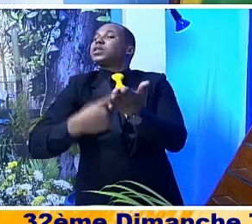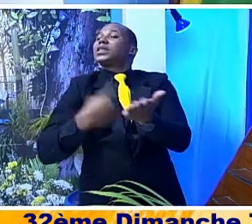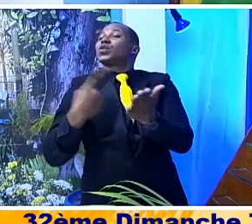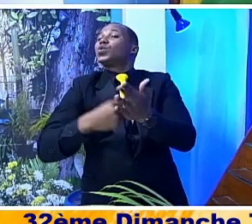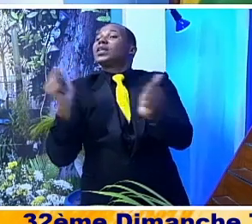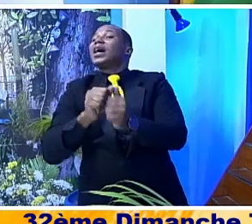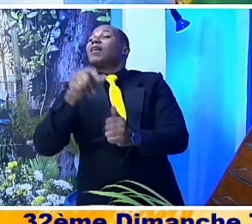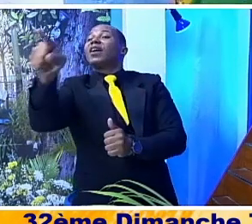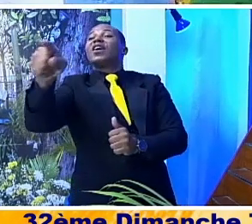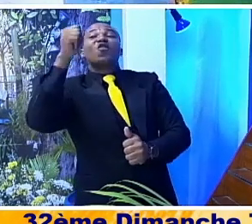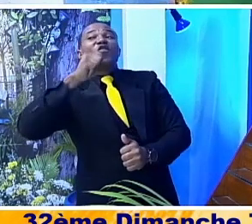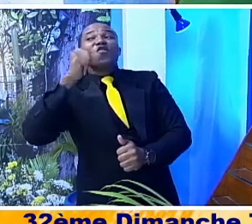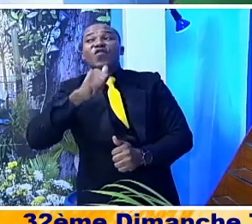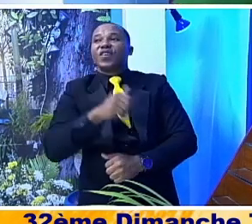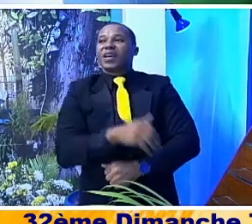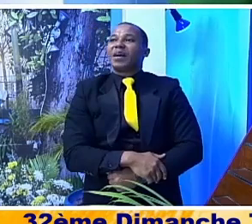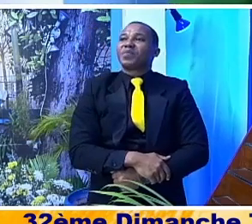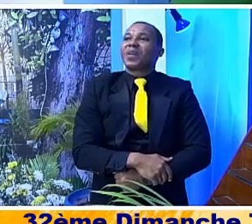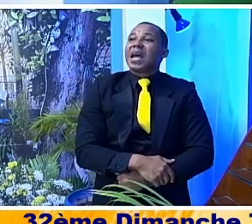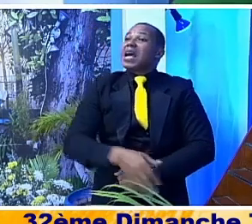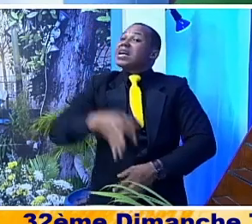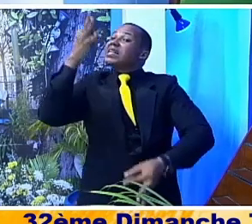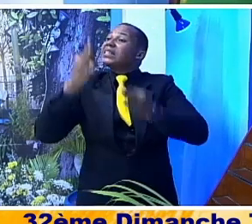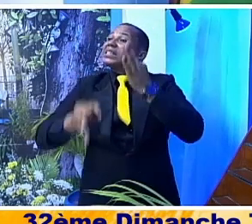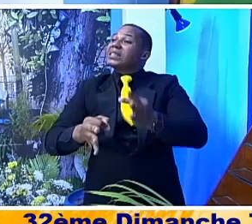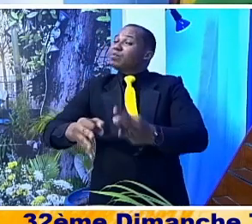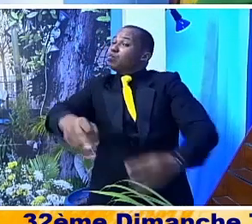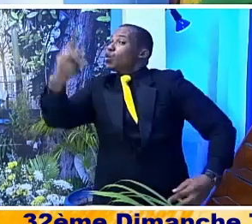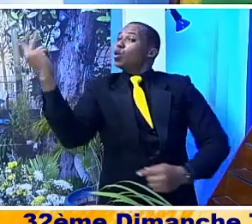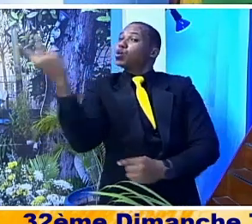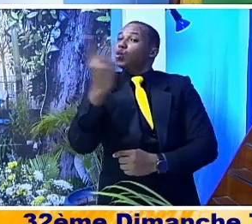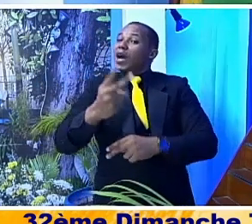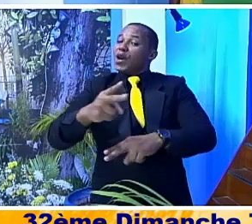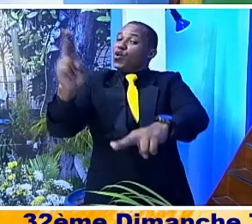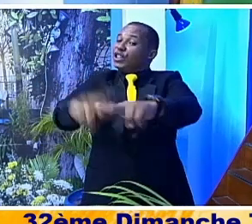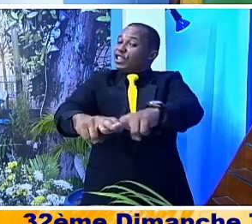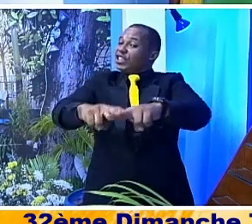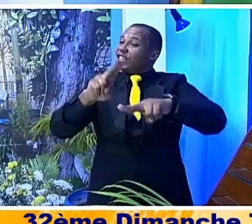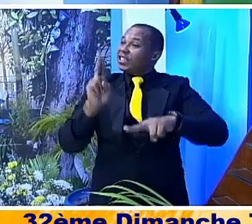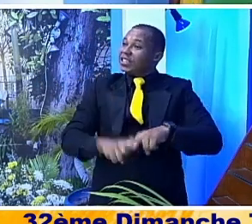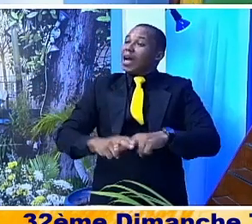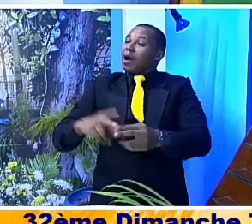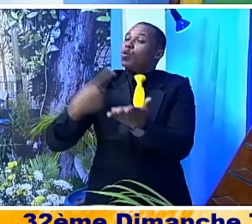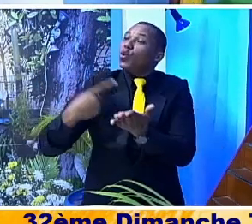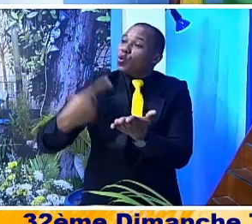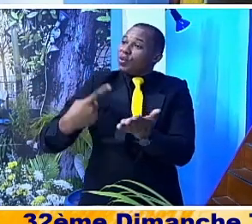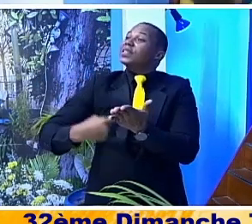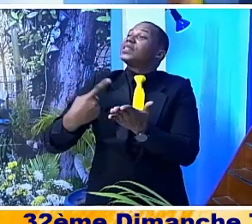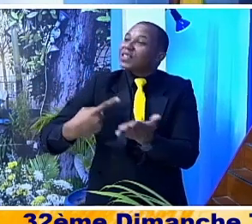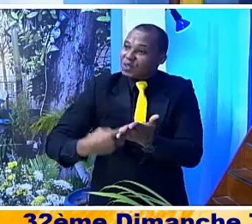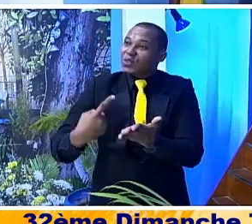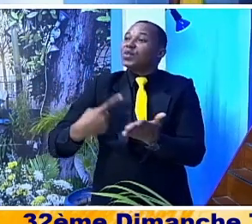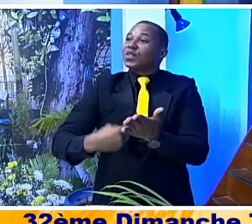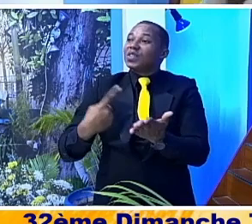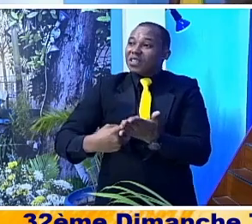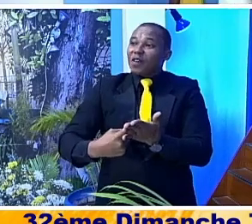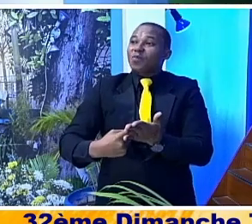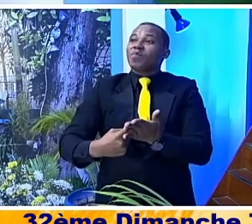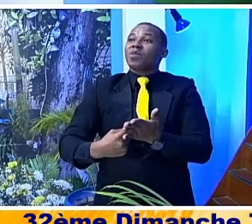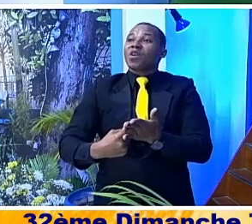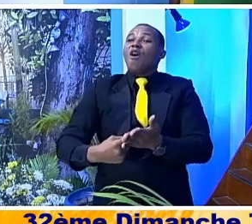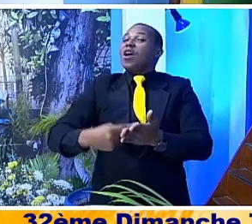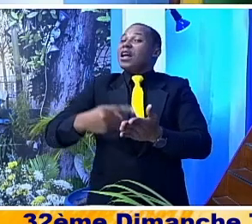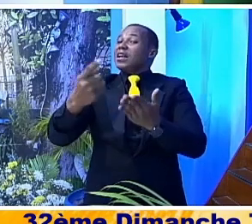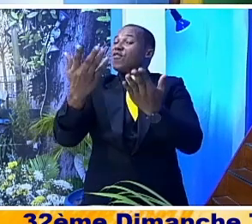avec mamie, hein, pour que si pour moi-même avec mamie, chita en côté pour nous discuter ça que mettre dans compte là, faut grand